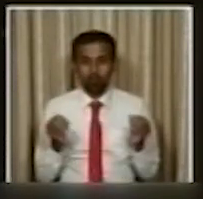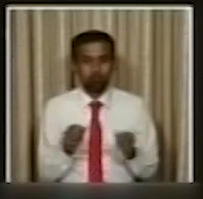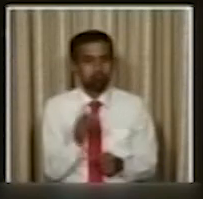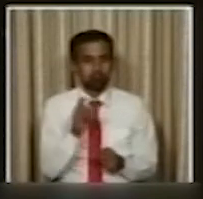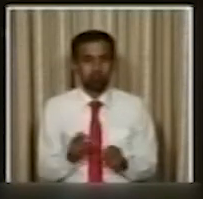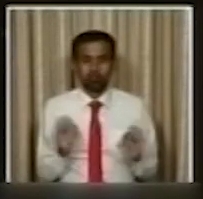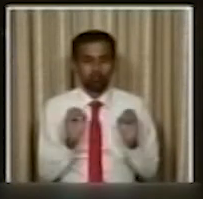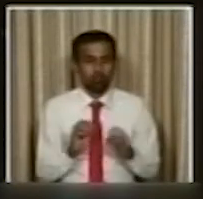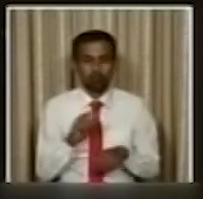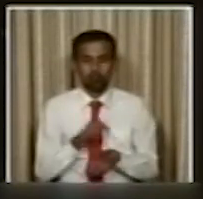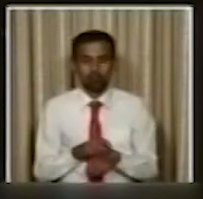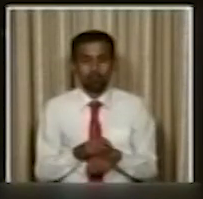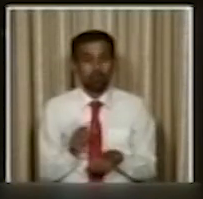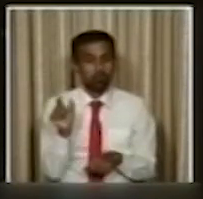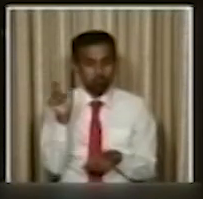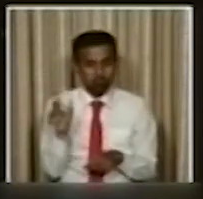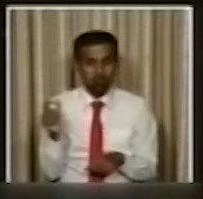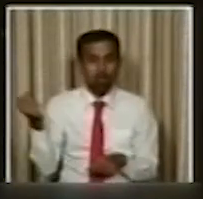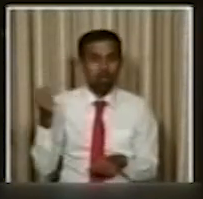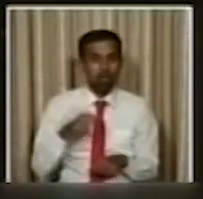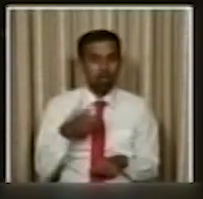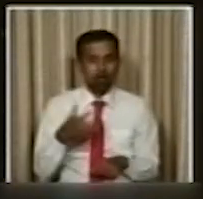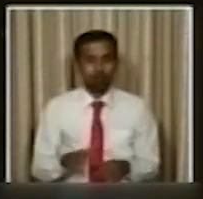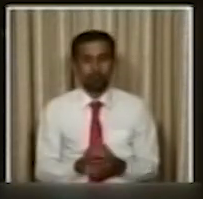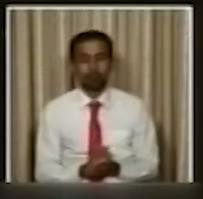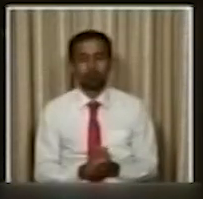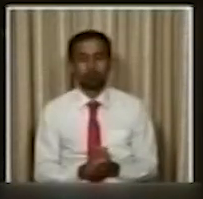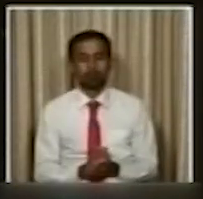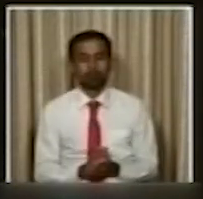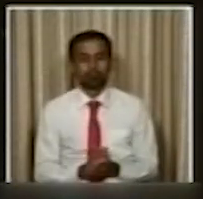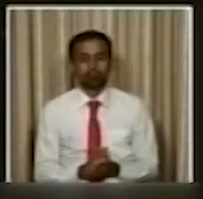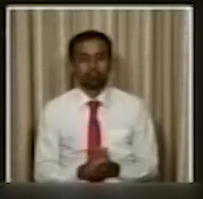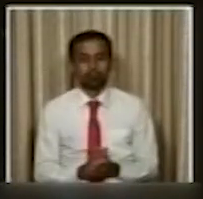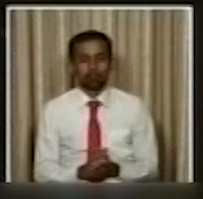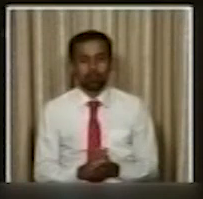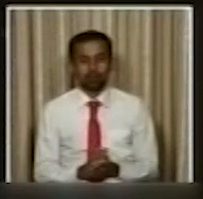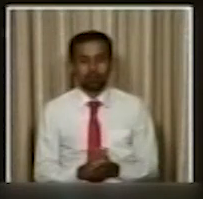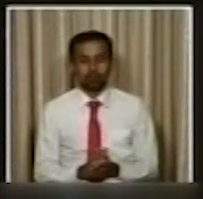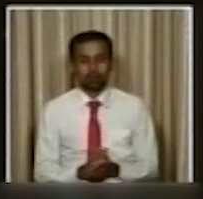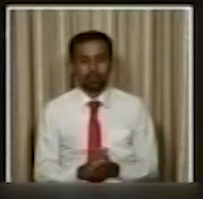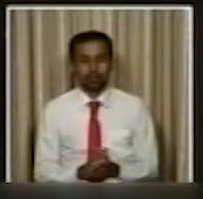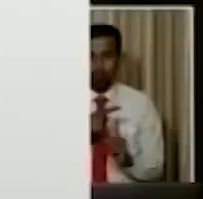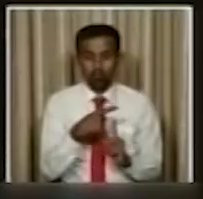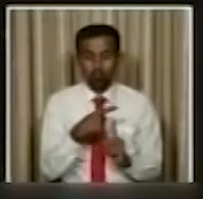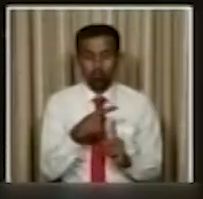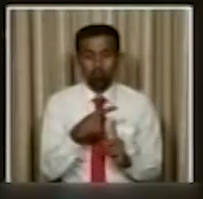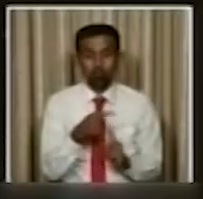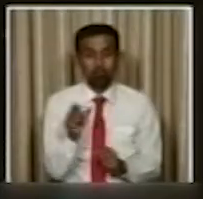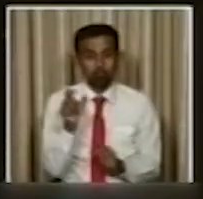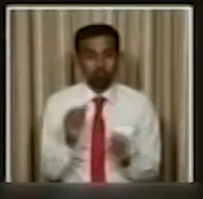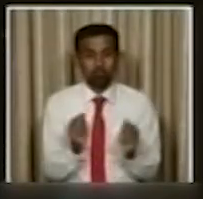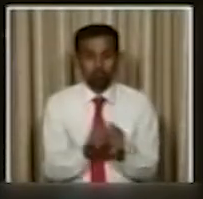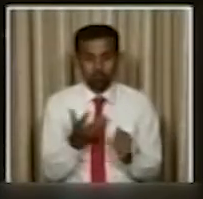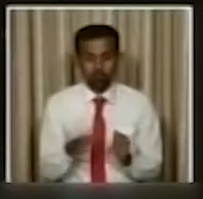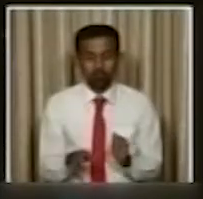இந்த பிரதமராகவோ ஜனாதிபதியாக வருவதற்கான வாய்ப்பு முன்னொருபோதும் இல்லாத அளவிற்கு இந்த 9வது பாராளுமன்றத்திற்கு அது வந்தது. ஜனரஞ்சகமற்ற